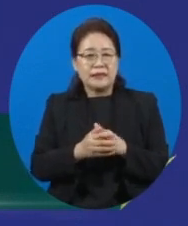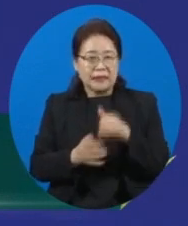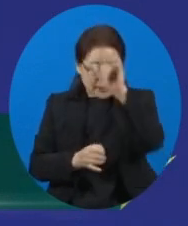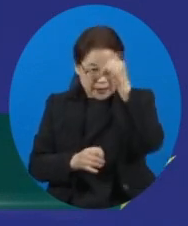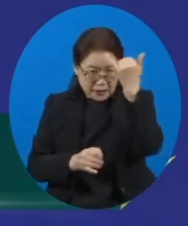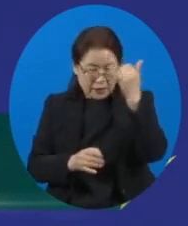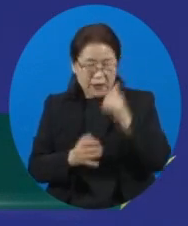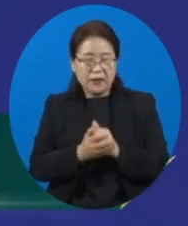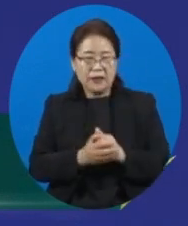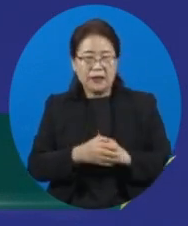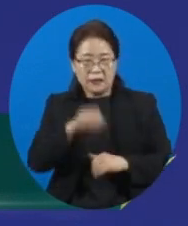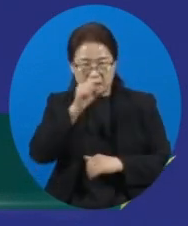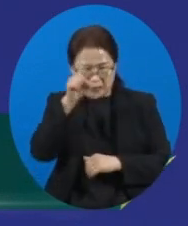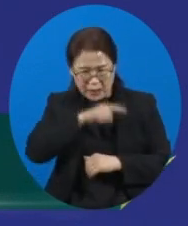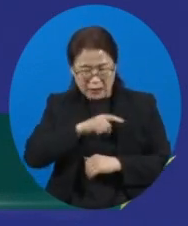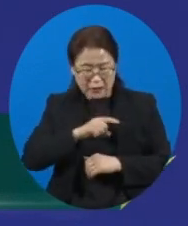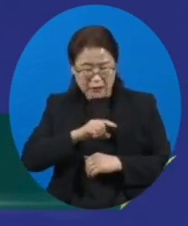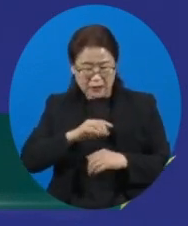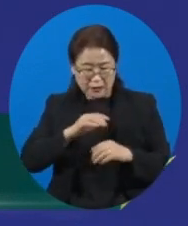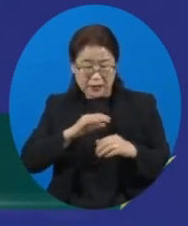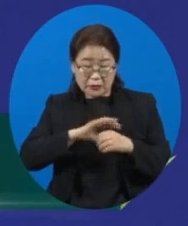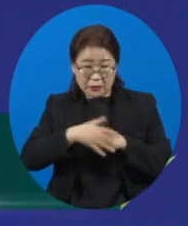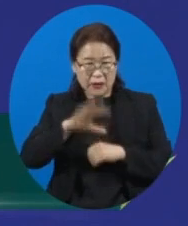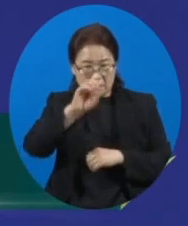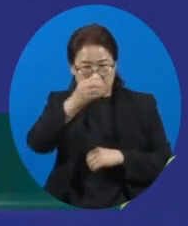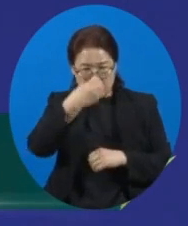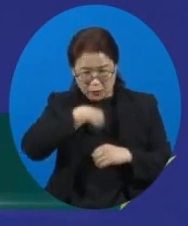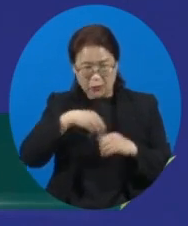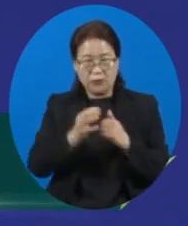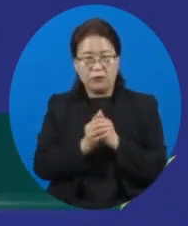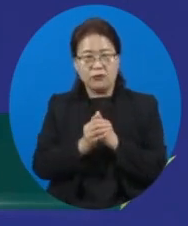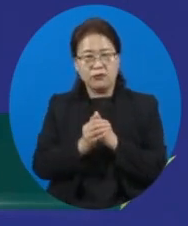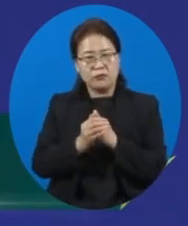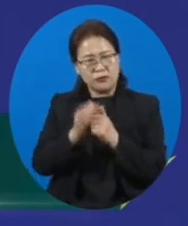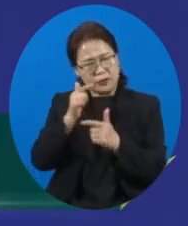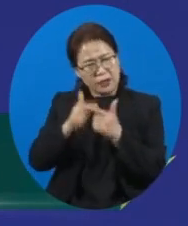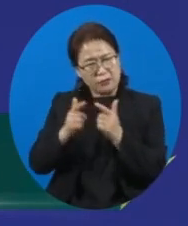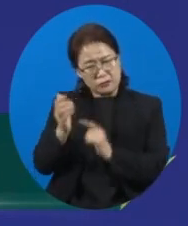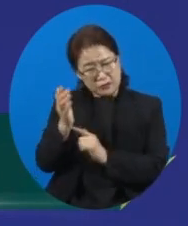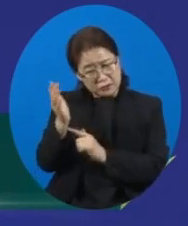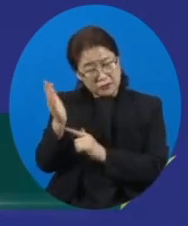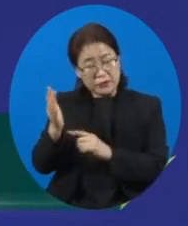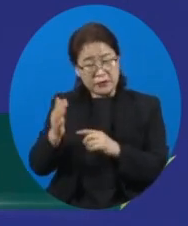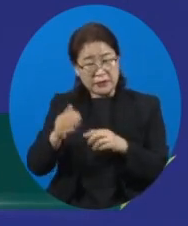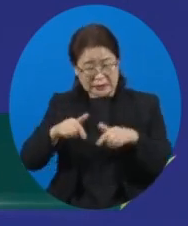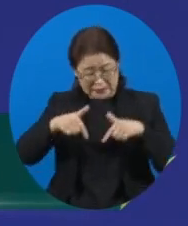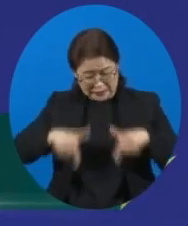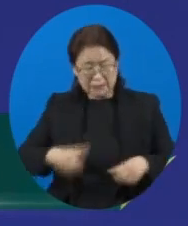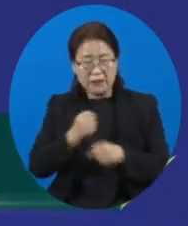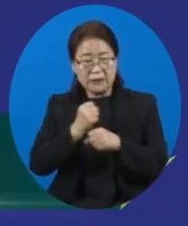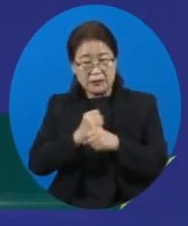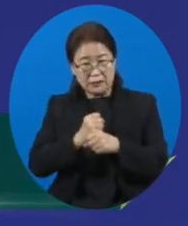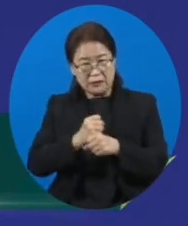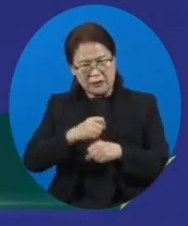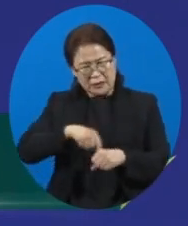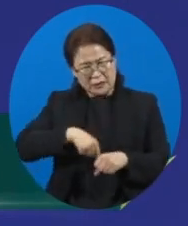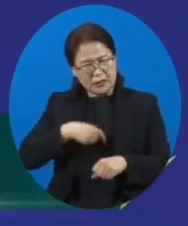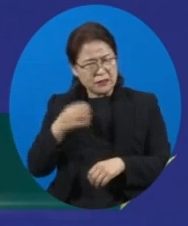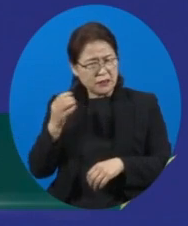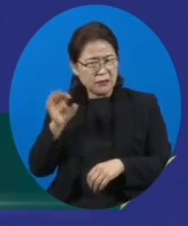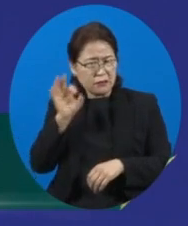따먹고 무화과 나뭇잎을 엮어서 치마를 만들어서 자신의 수치와